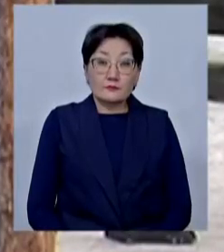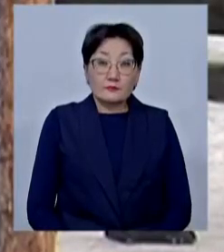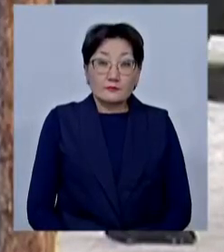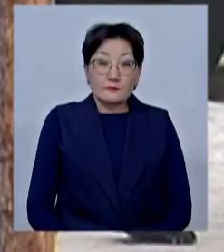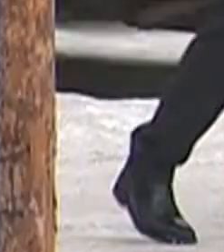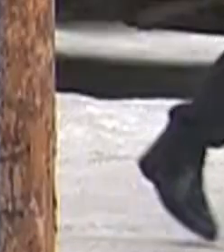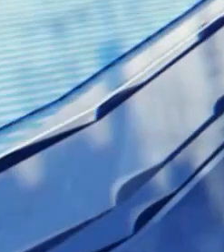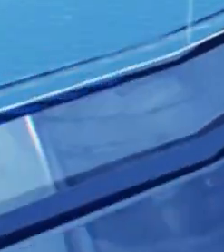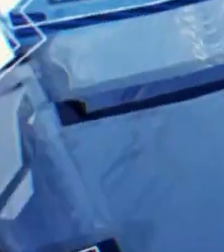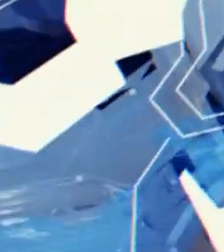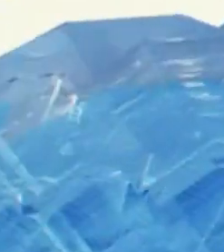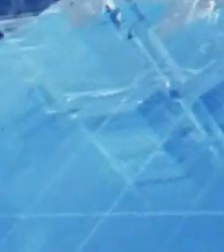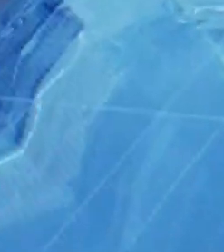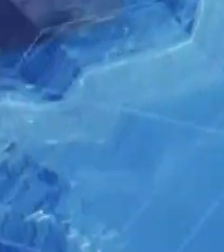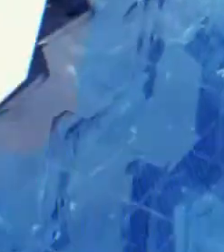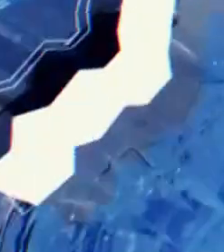Нұрсұлтан.